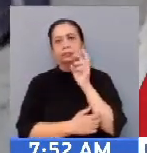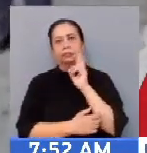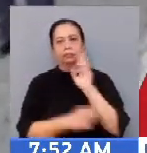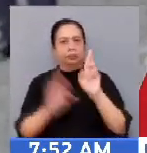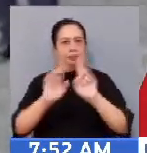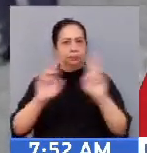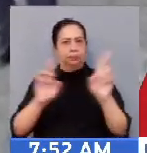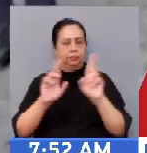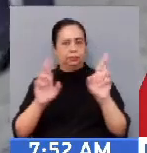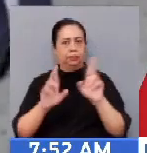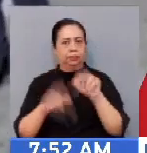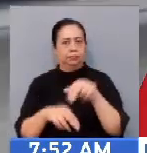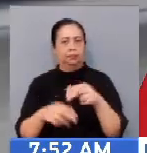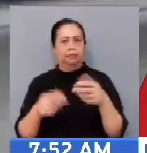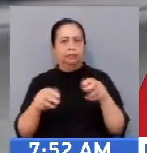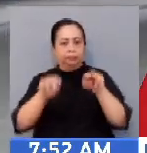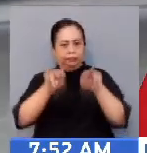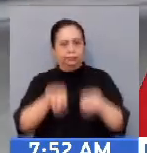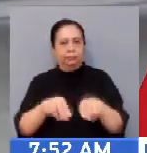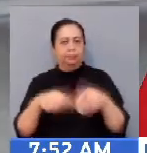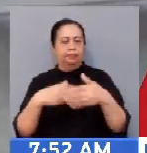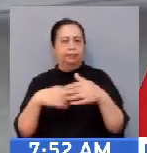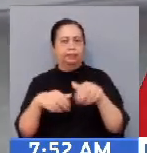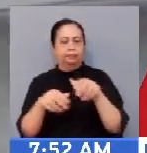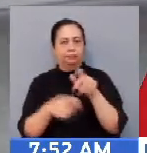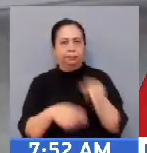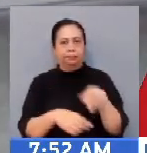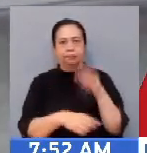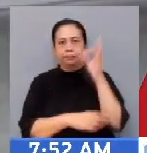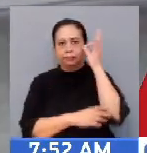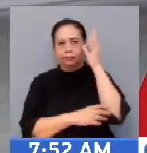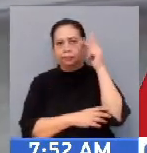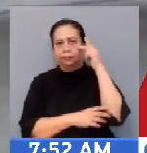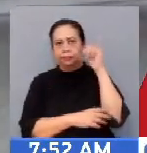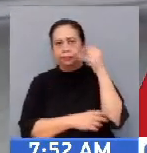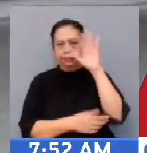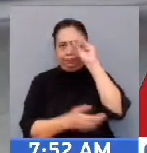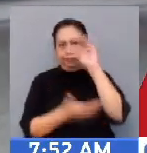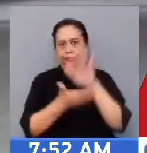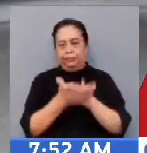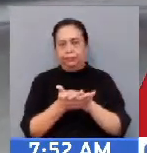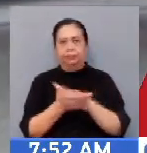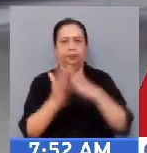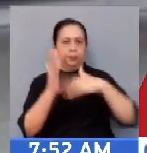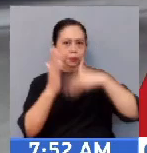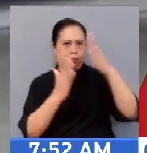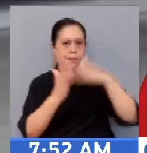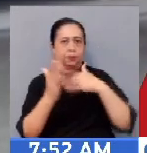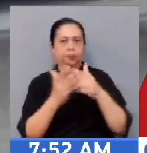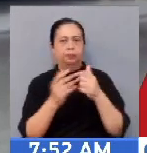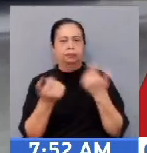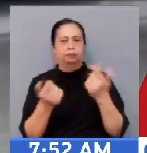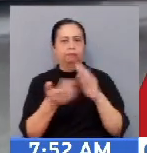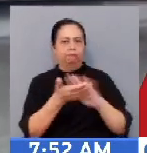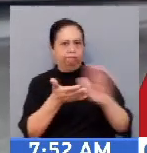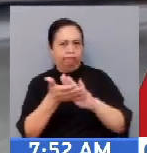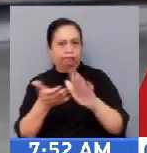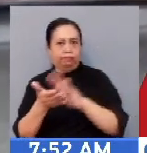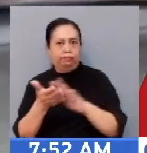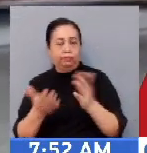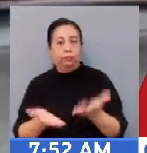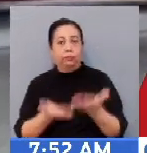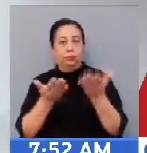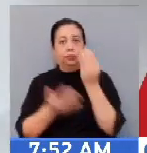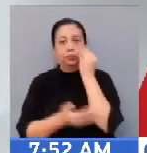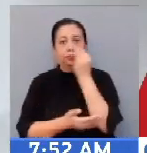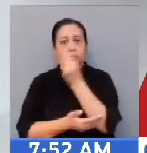tabi mismo ng kanyang asawa na si Fernando Poe Jr. Pininturahan at linis na yan. Nag-alay din ang gulatak ang kanyang